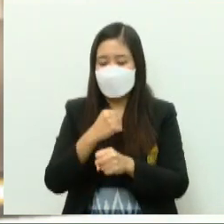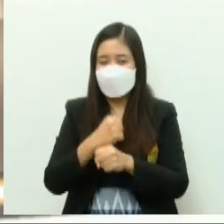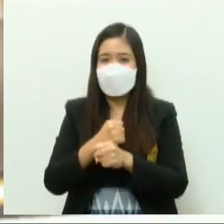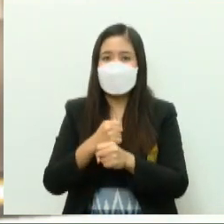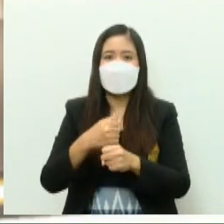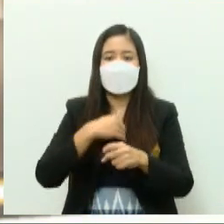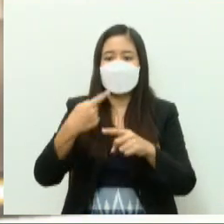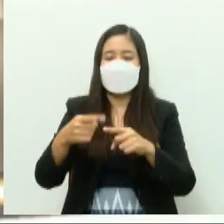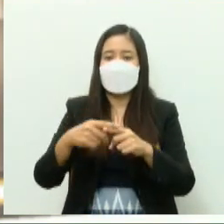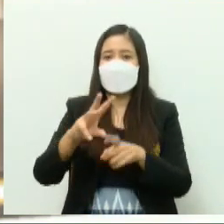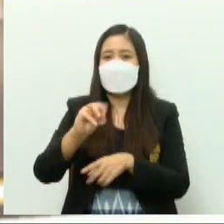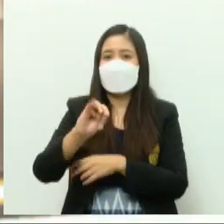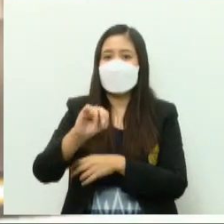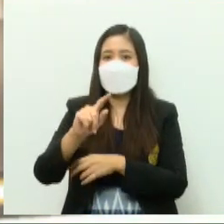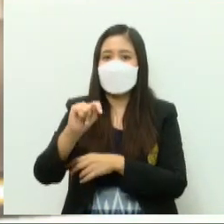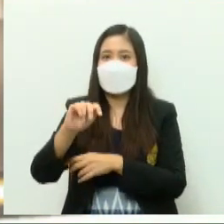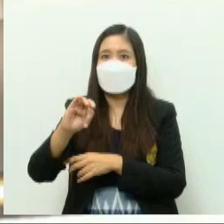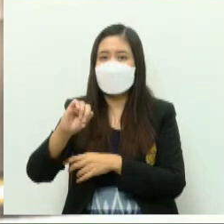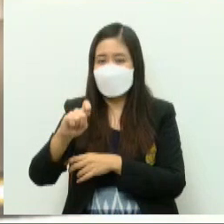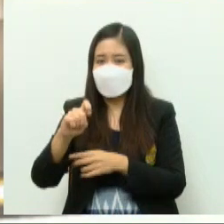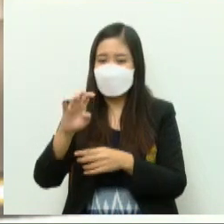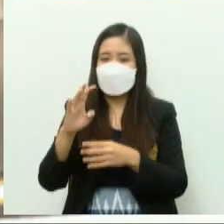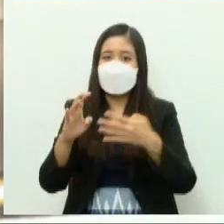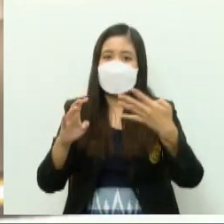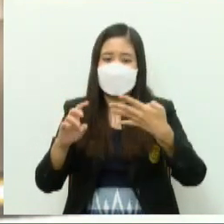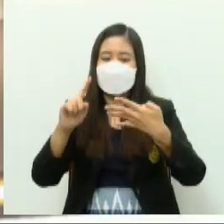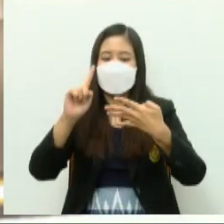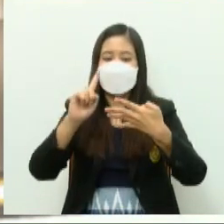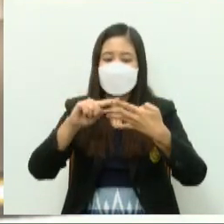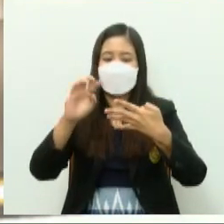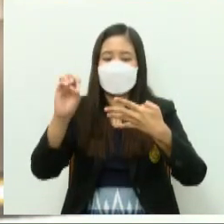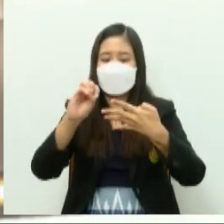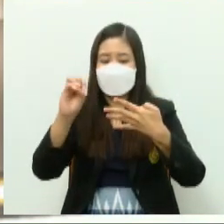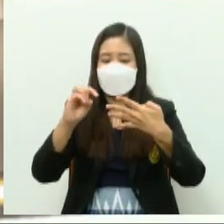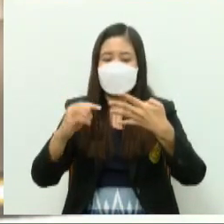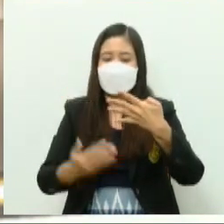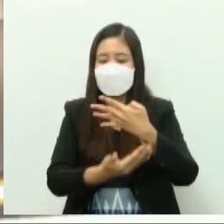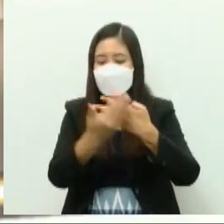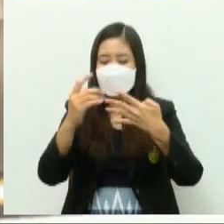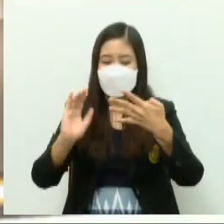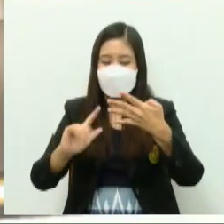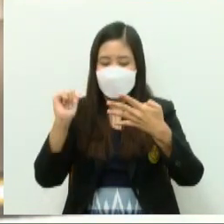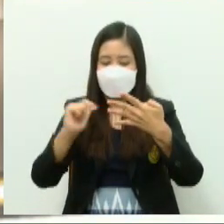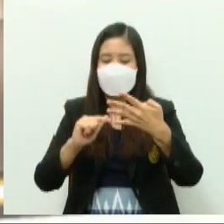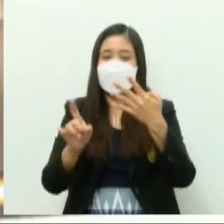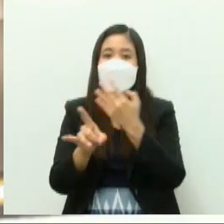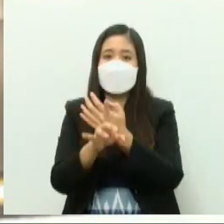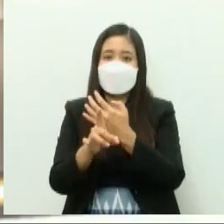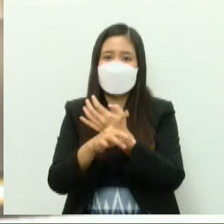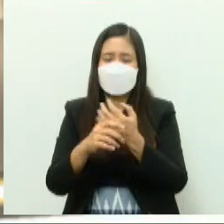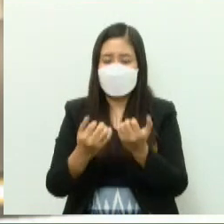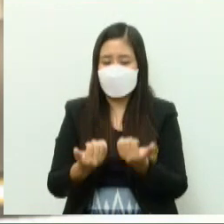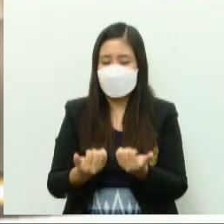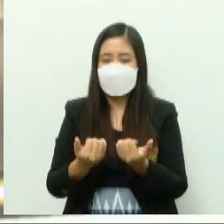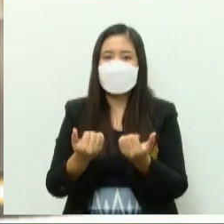ตินะครับในส่วนของความปลอดภัยเรื่องโอกาสเรื่องคุณภาพและประสิทธิภาพคือเป็นนโยบ